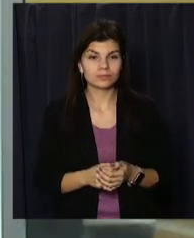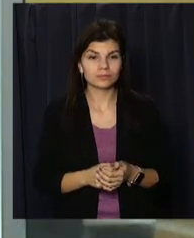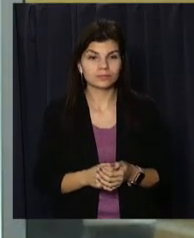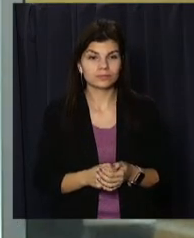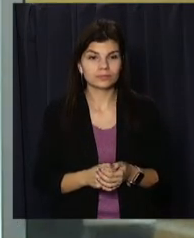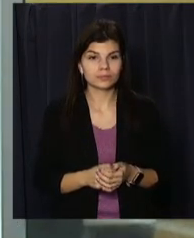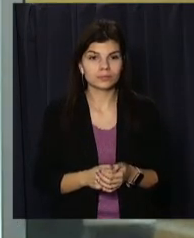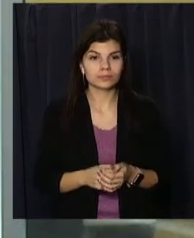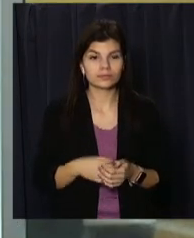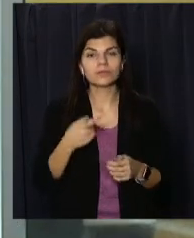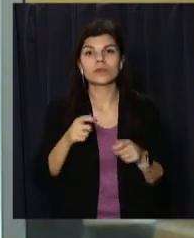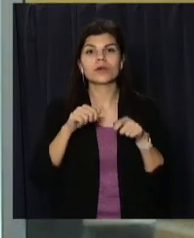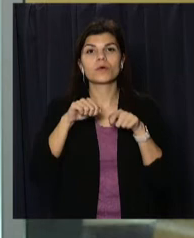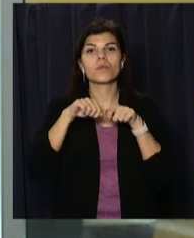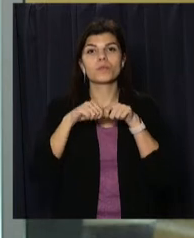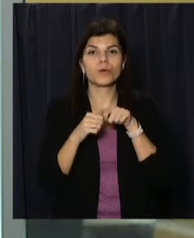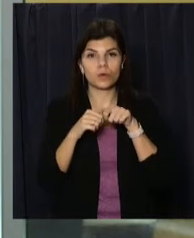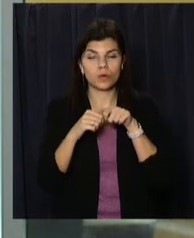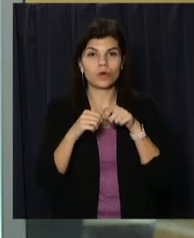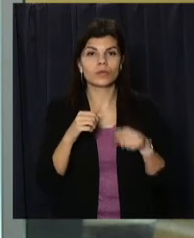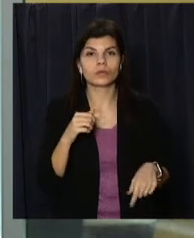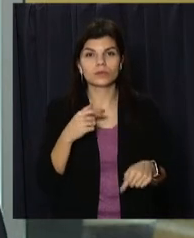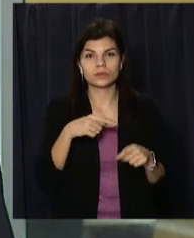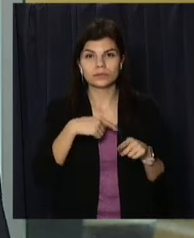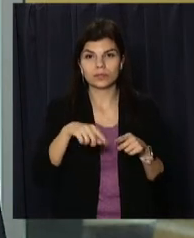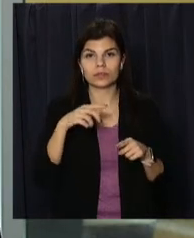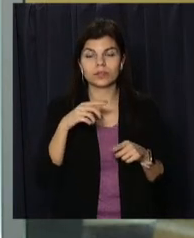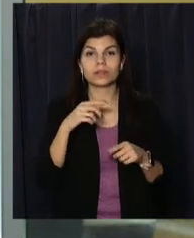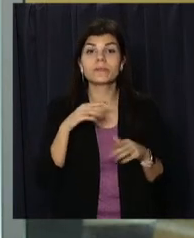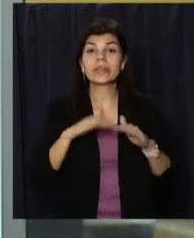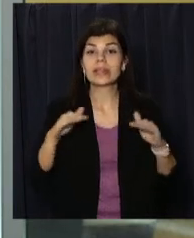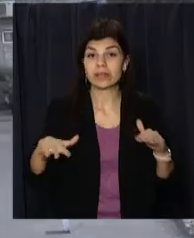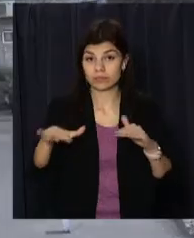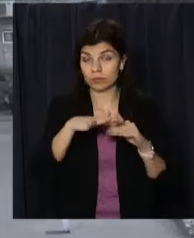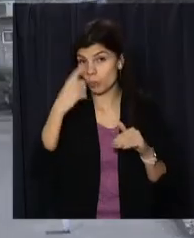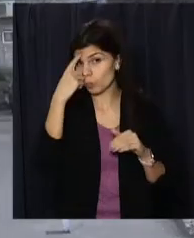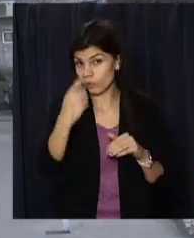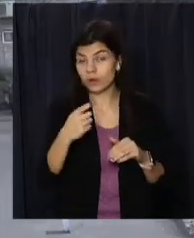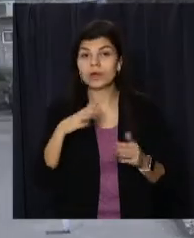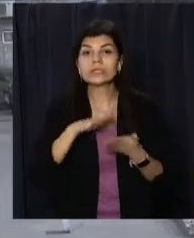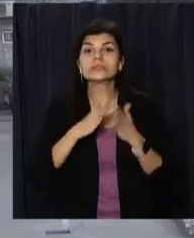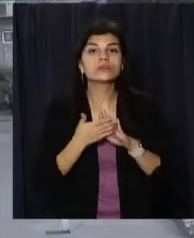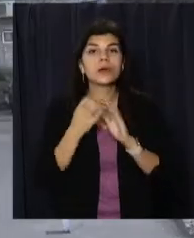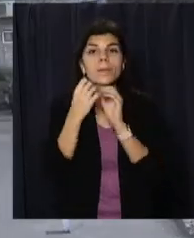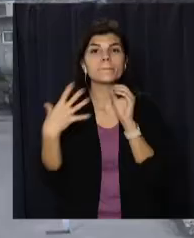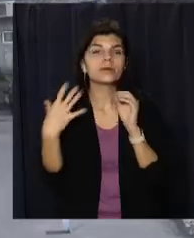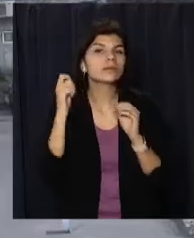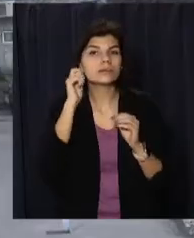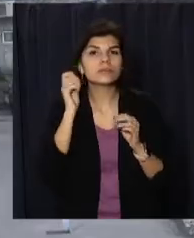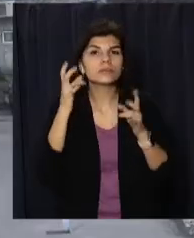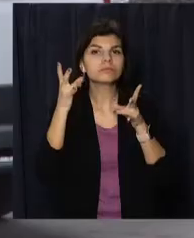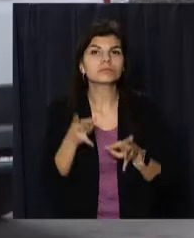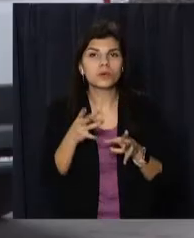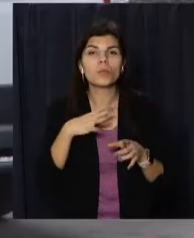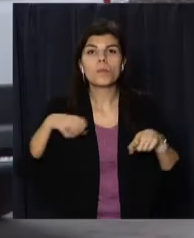З переламаною гомілкою, але вже не в реанімації. В обласній дитячій лікарні повідомили, стан 15-річної потерпілої, яку